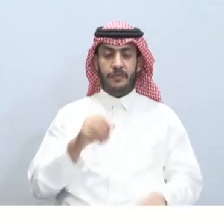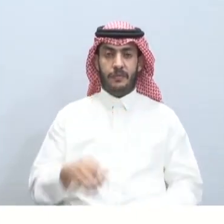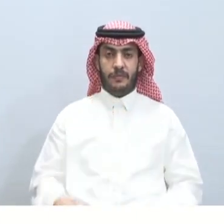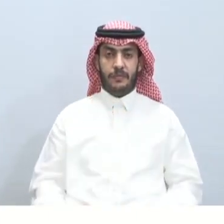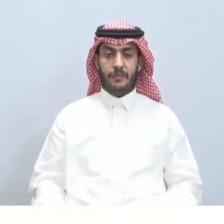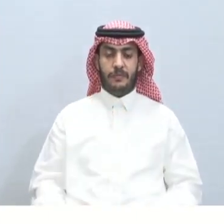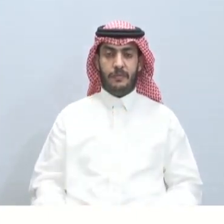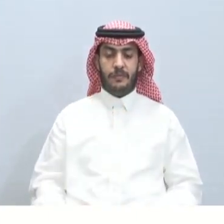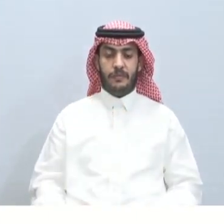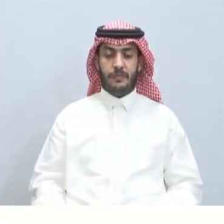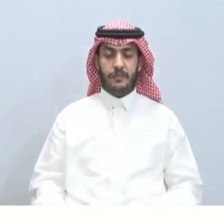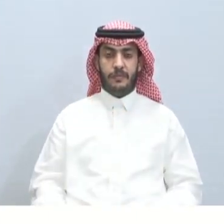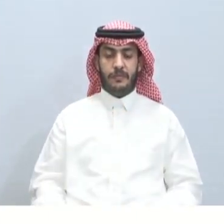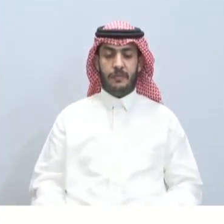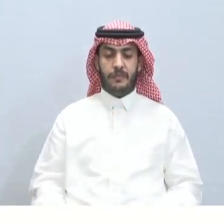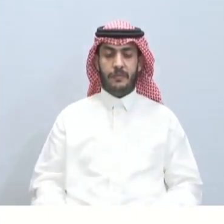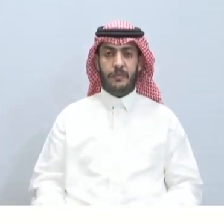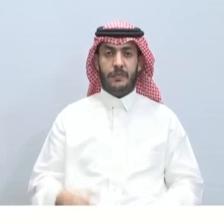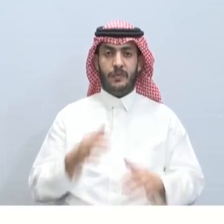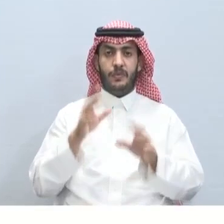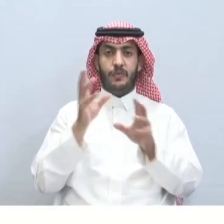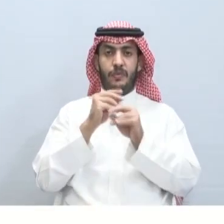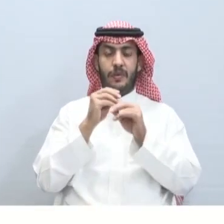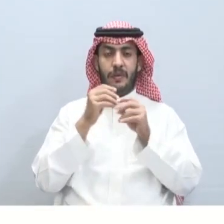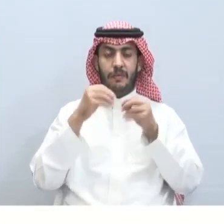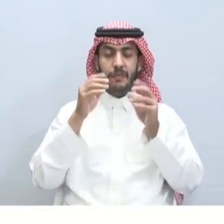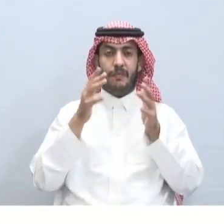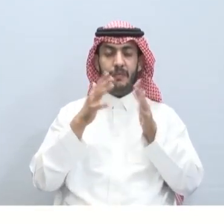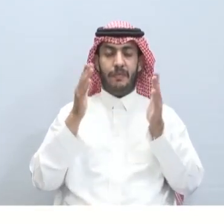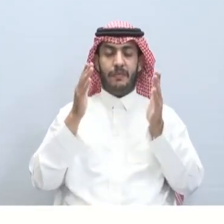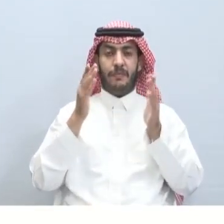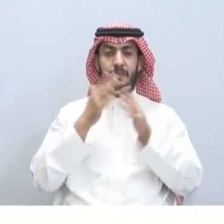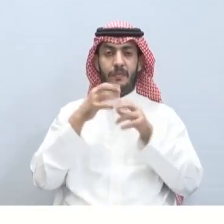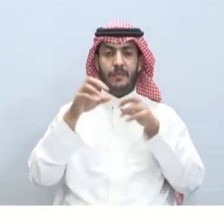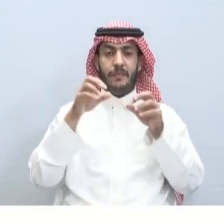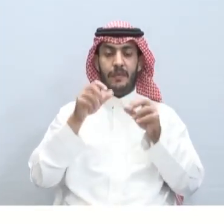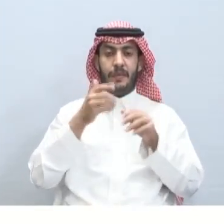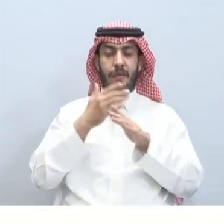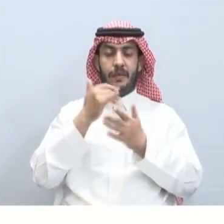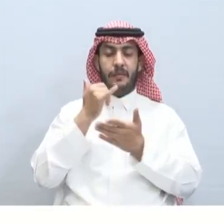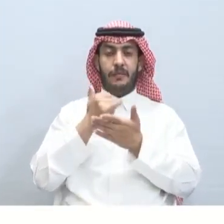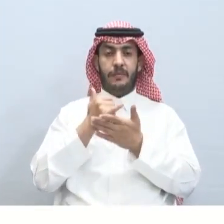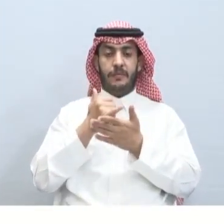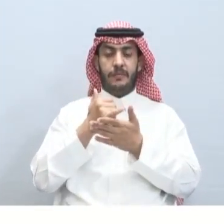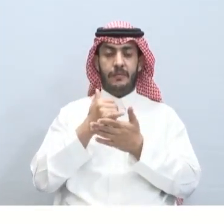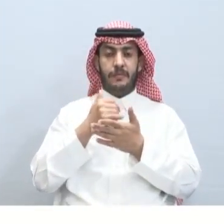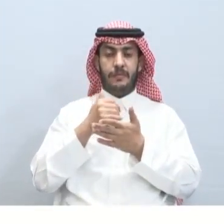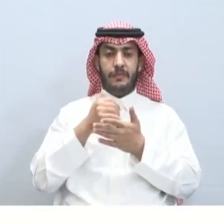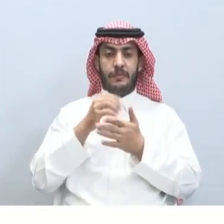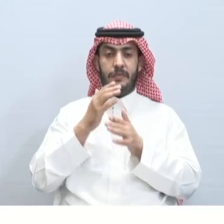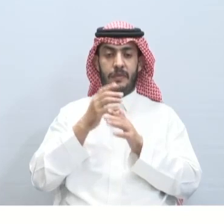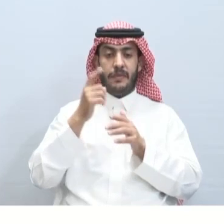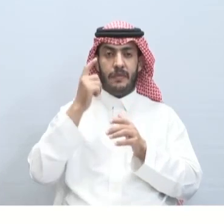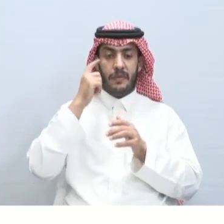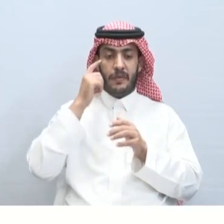السوق كما ذكرنا الاسواق قد تكون كبيره وحينما تقسم الشركات السوق هي لتحدد او تقسيم السوق لفهم